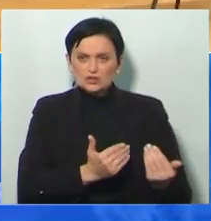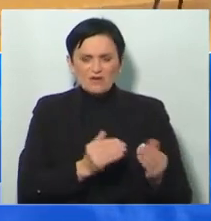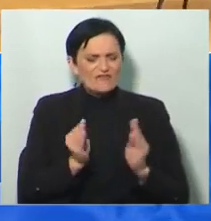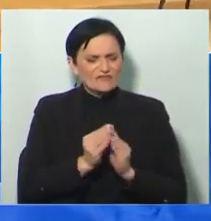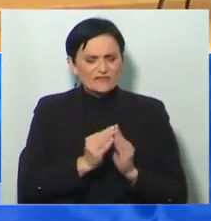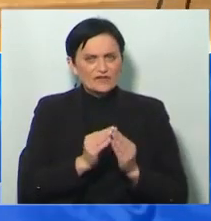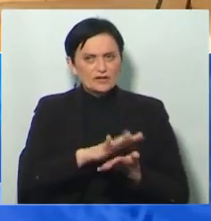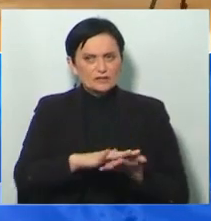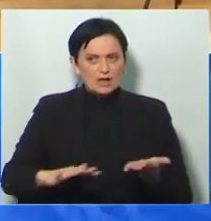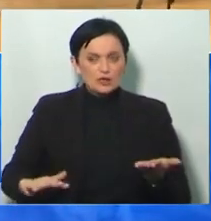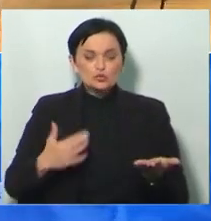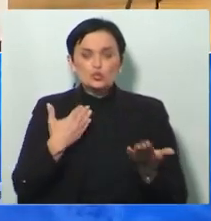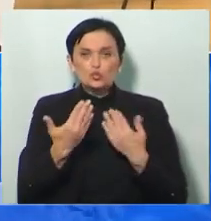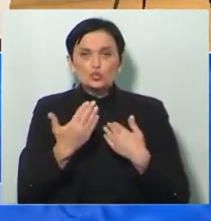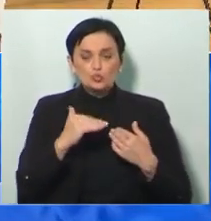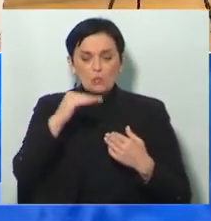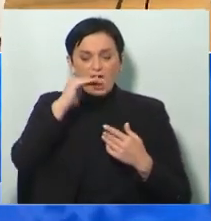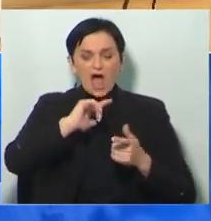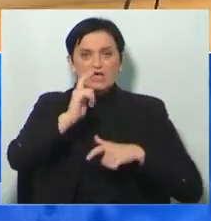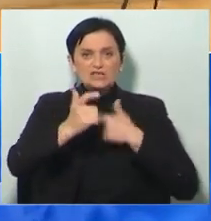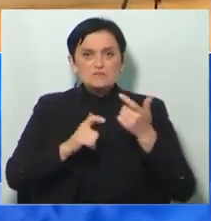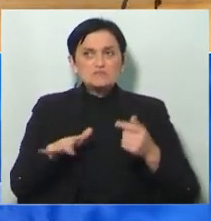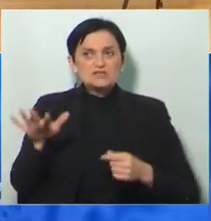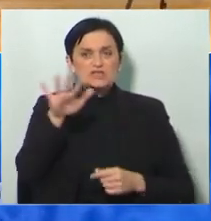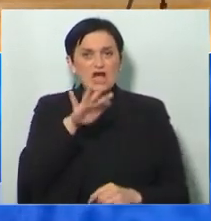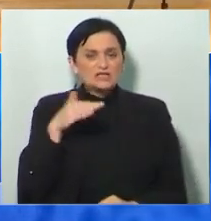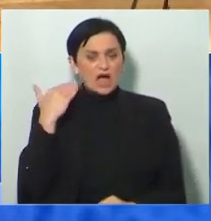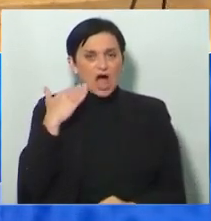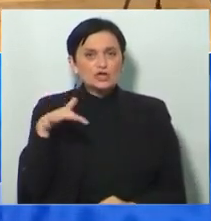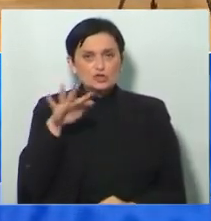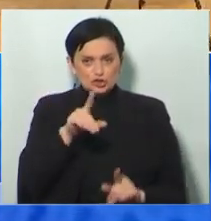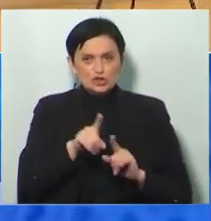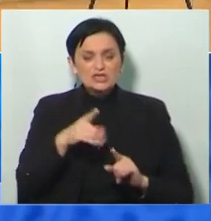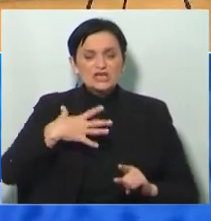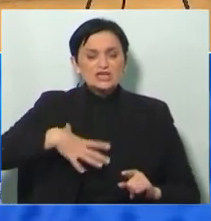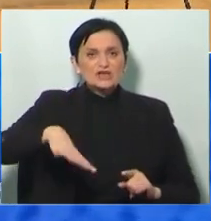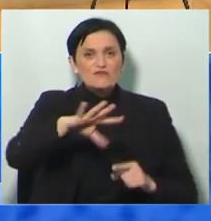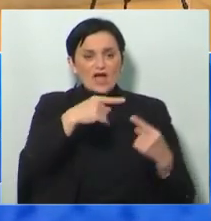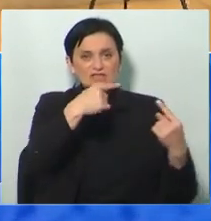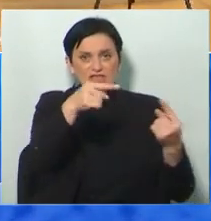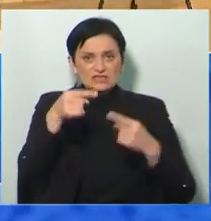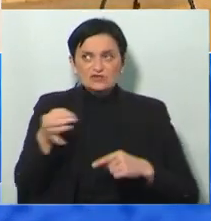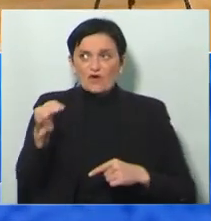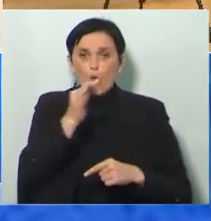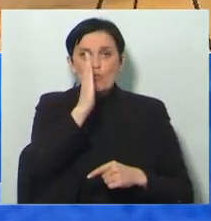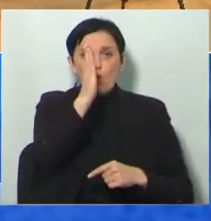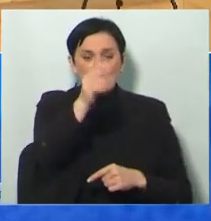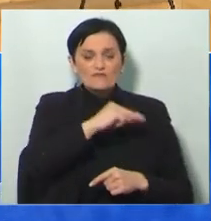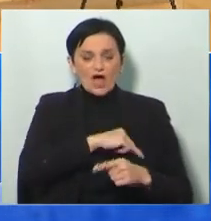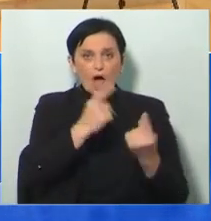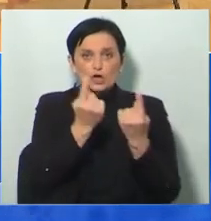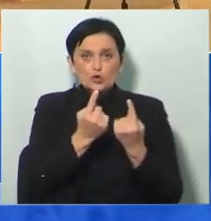კვლავ გააგრძელებენ ურთიერთობას მაღალმთიან აჭარაში და ქვეყნის სხვა რეგიონებში მათ მომავალ კოლეგებთან და ისინი